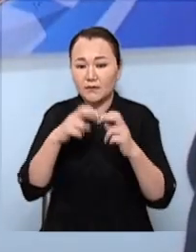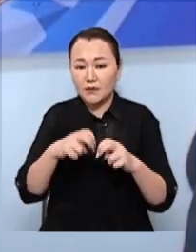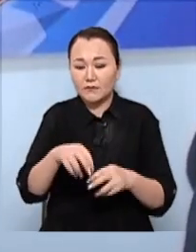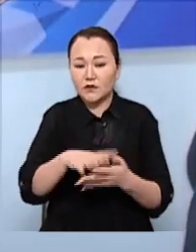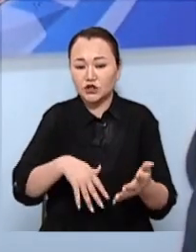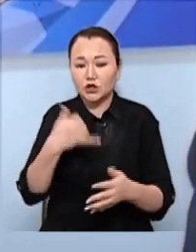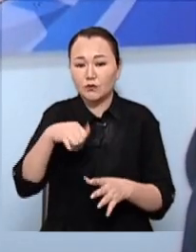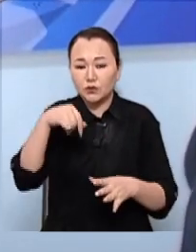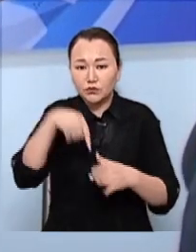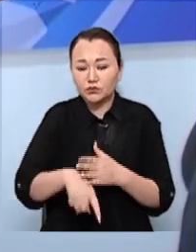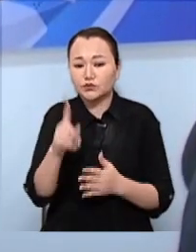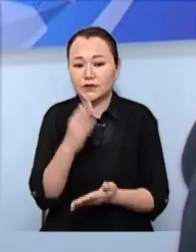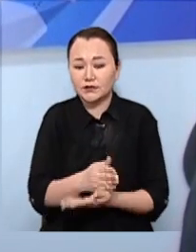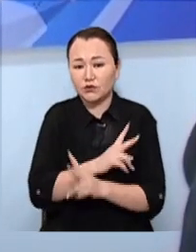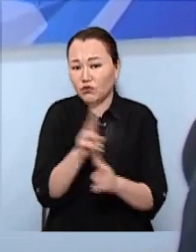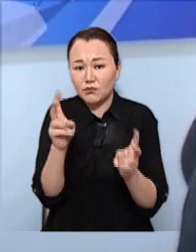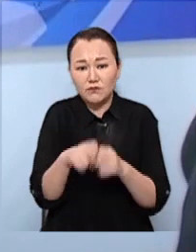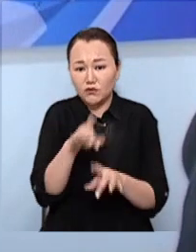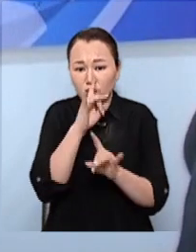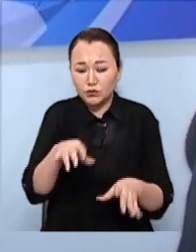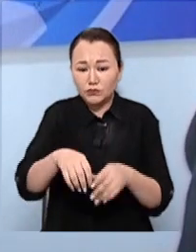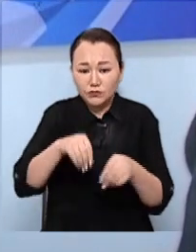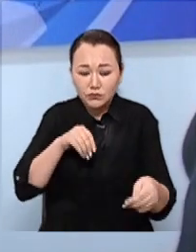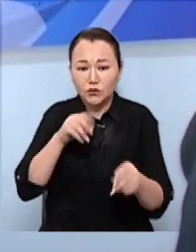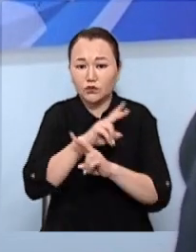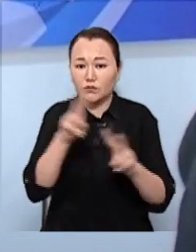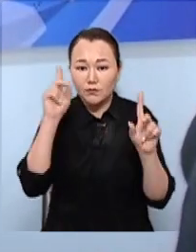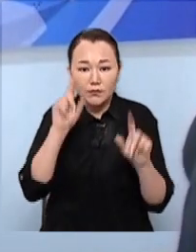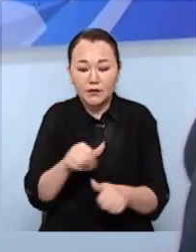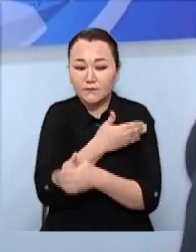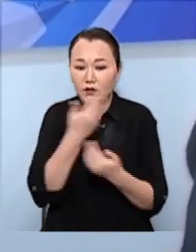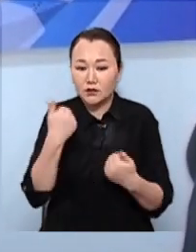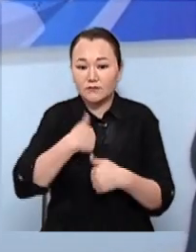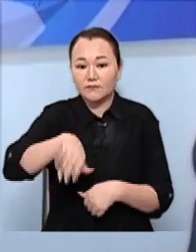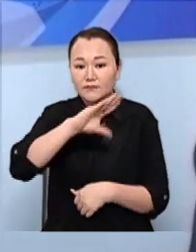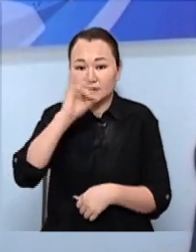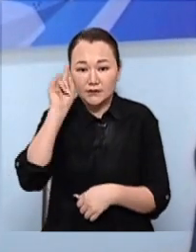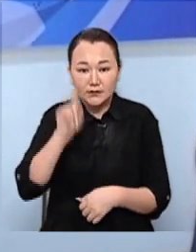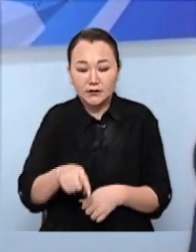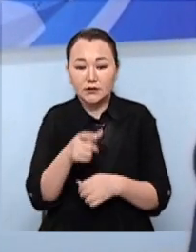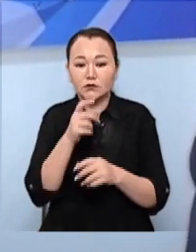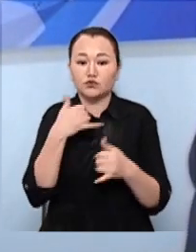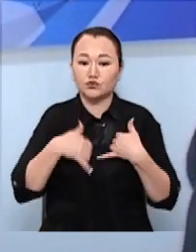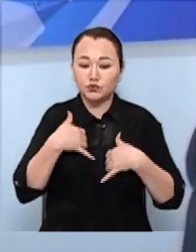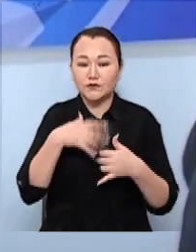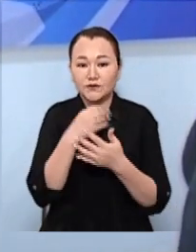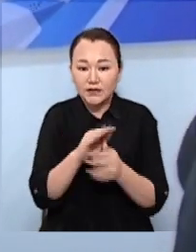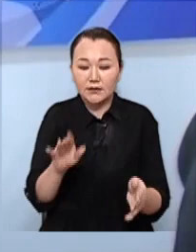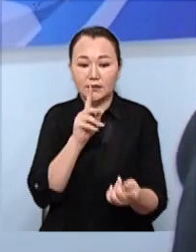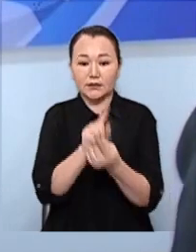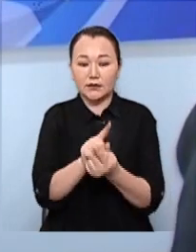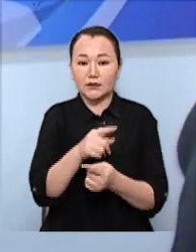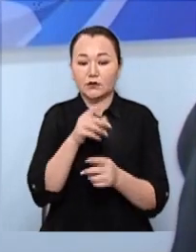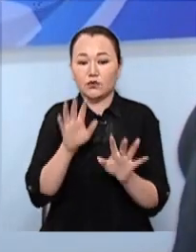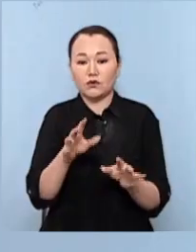Балалардың сөмкесінің ішінде не барын ешкім тексермейді, оны ашып тексеруге ешкімнің құқығы жоқ екенін білесіздер. Мұғалімдер балаларды қарсы алады да